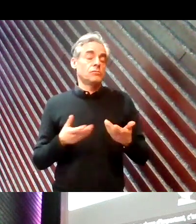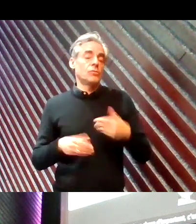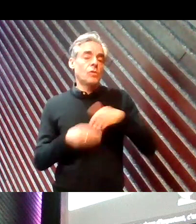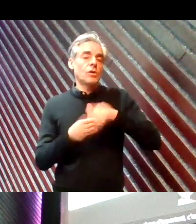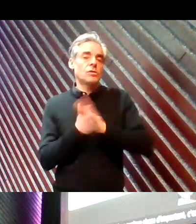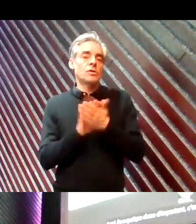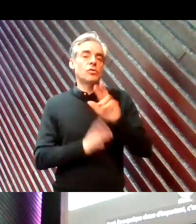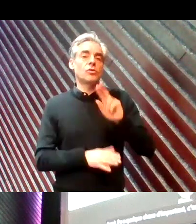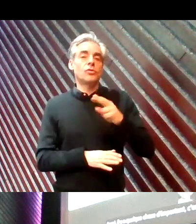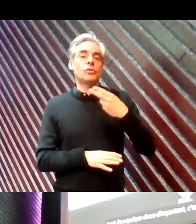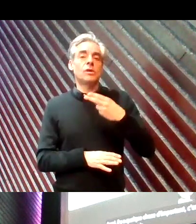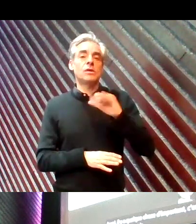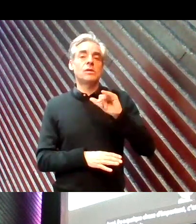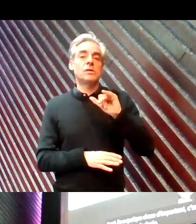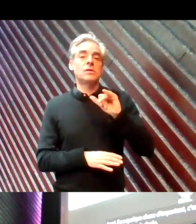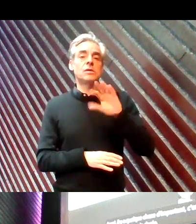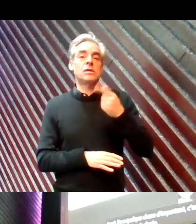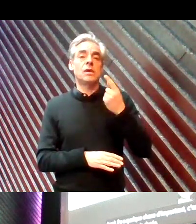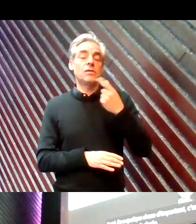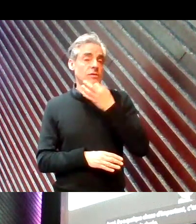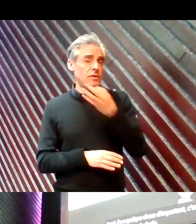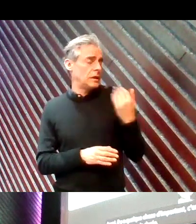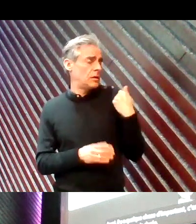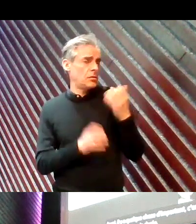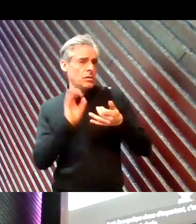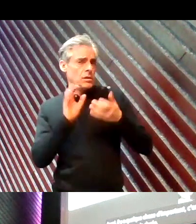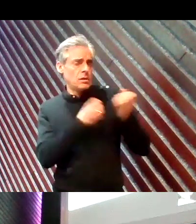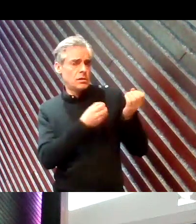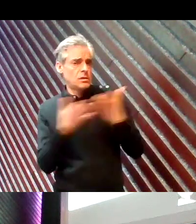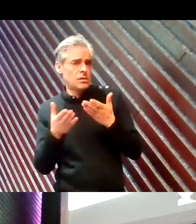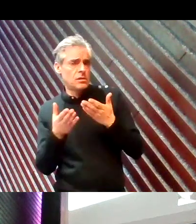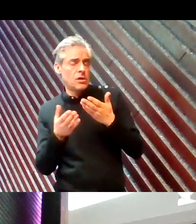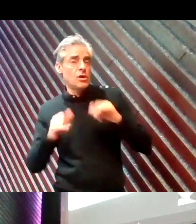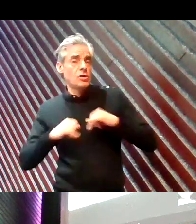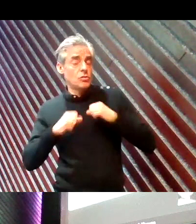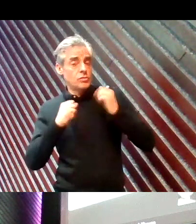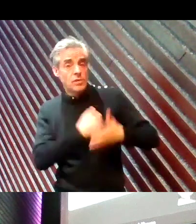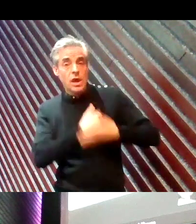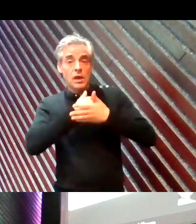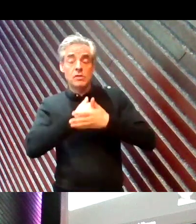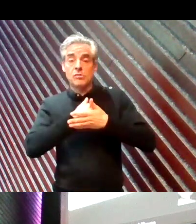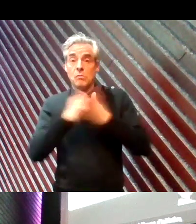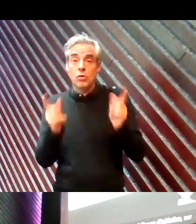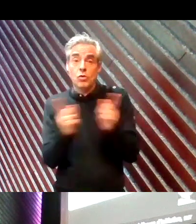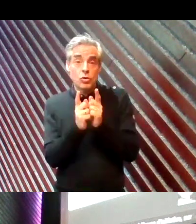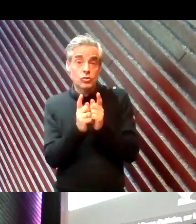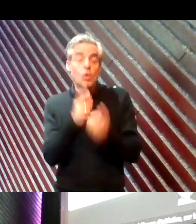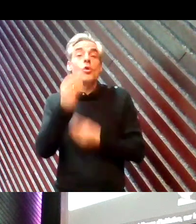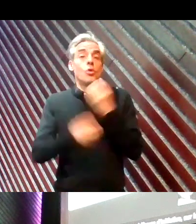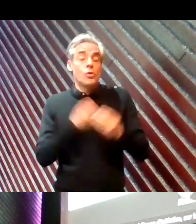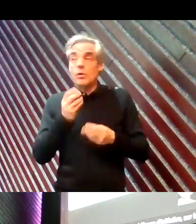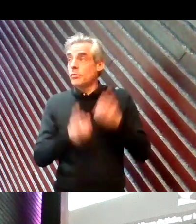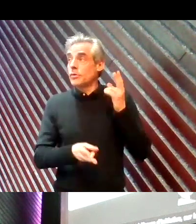on propose, alors vous parliez tout à l'heure de l'initiative sur le fait que les jeunes peuvent aider de manière assez courte, mais on